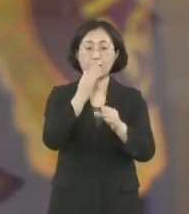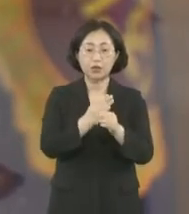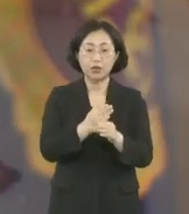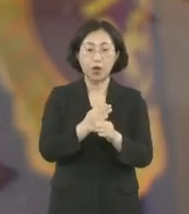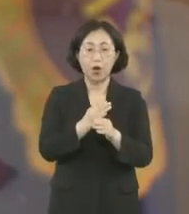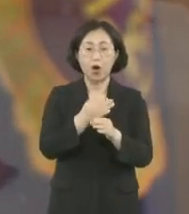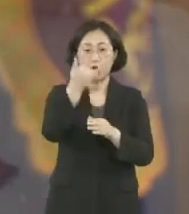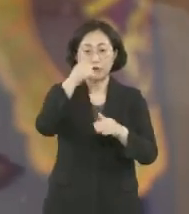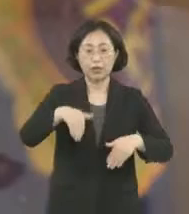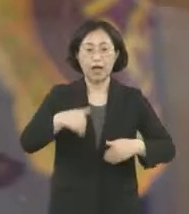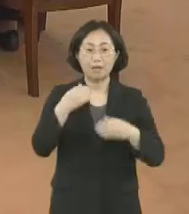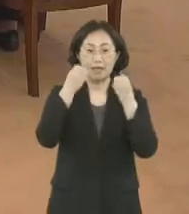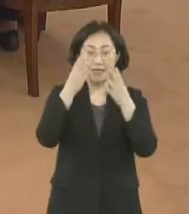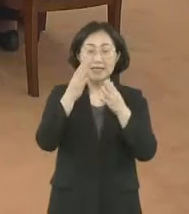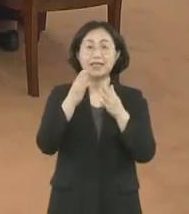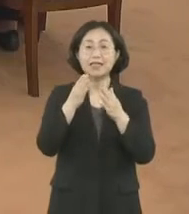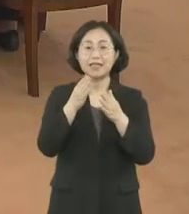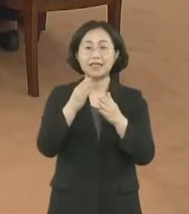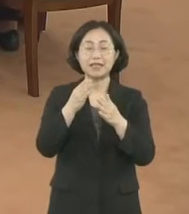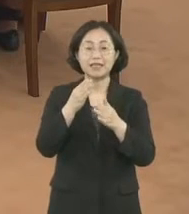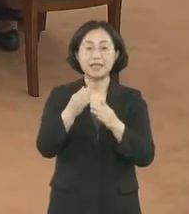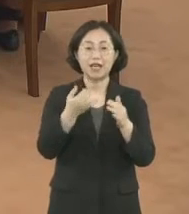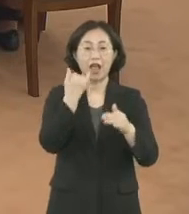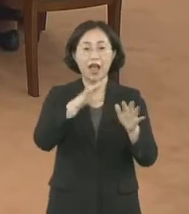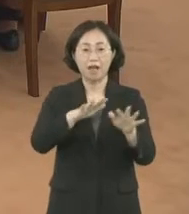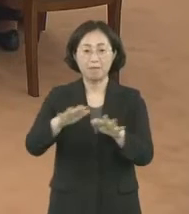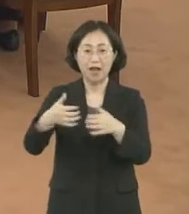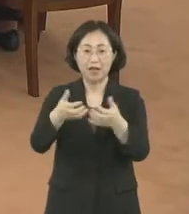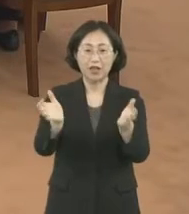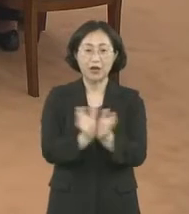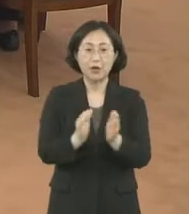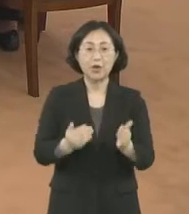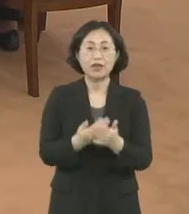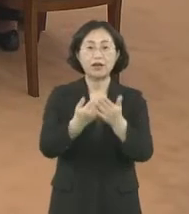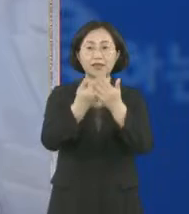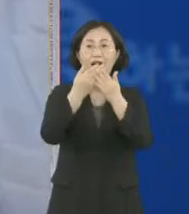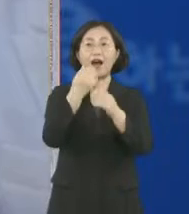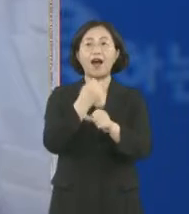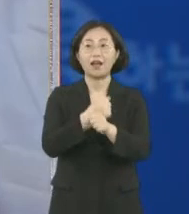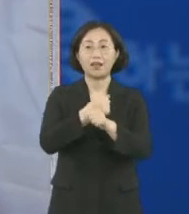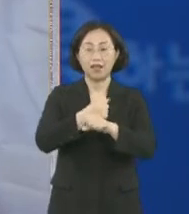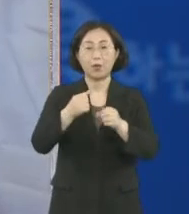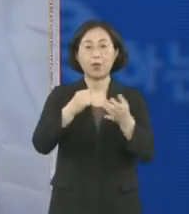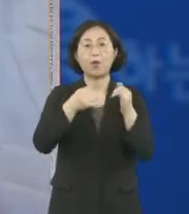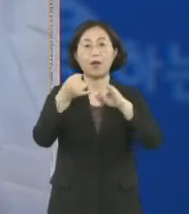충남은 미래 신산업과 해양이 만나는 황금벨트로 성장시키겠다고 밝혔습니다.